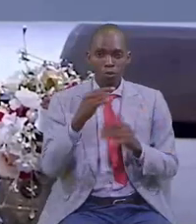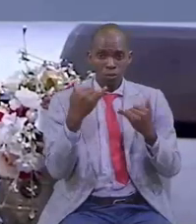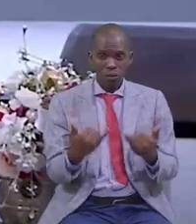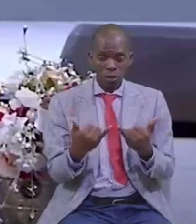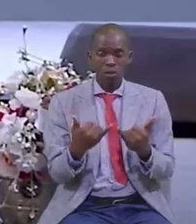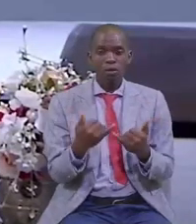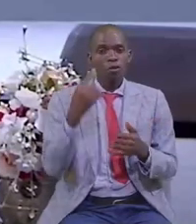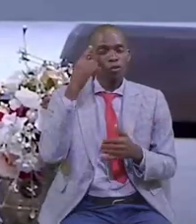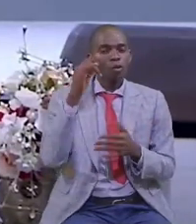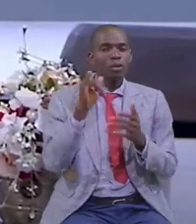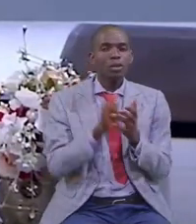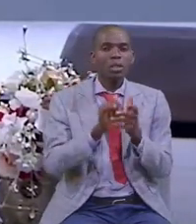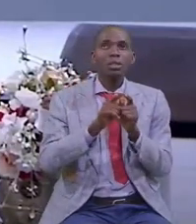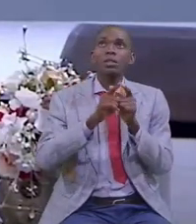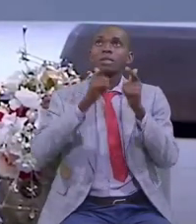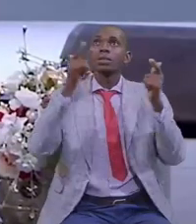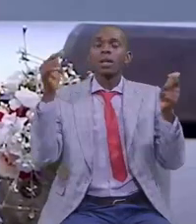pour le grand ministère.